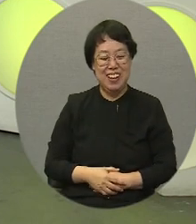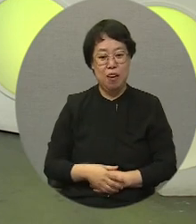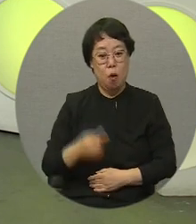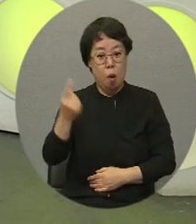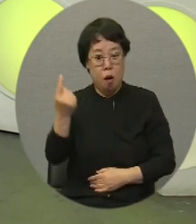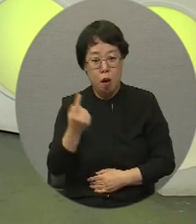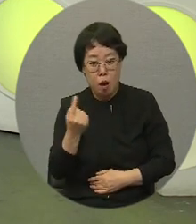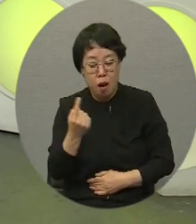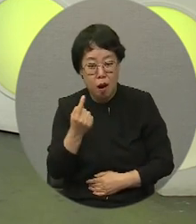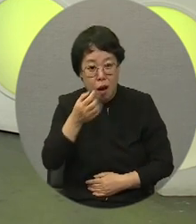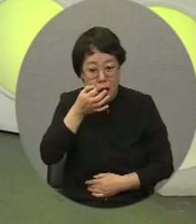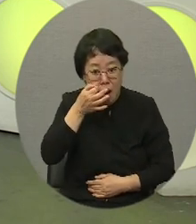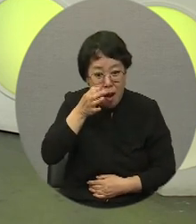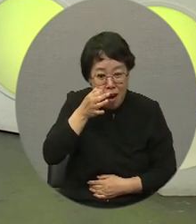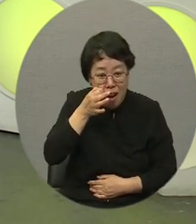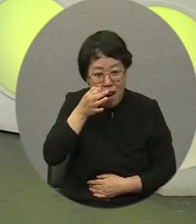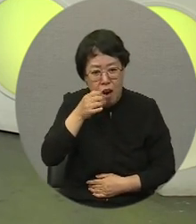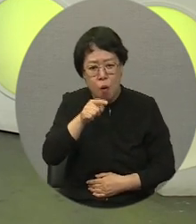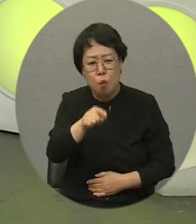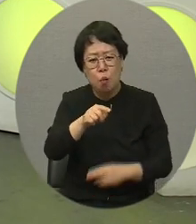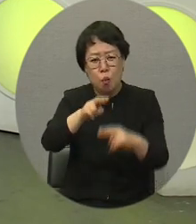때마다 앉을 자리는